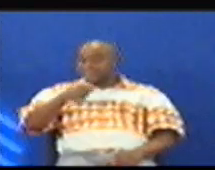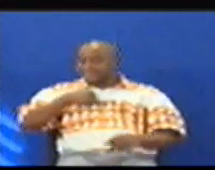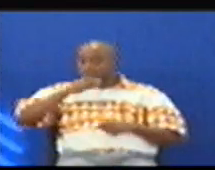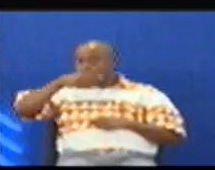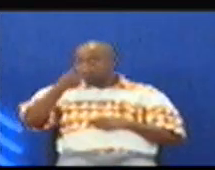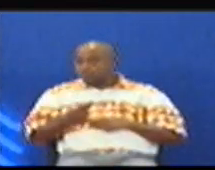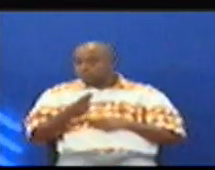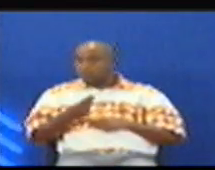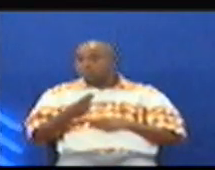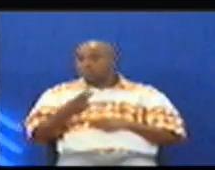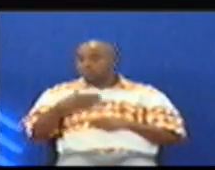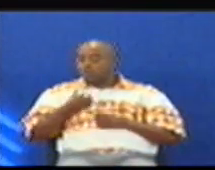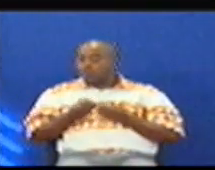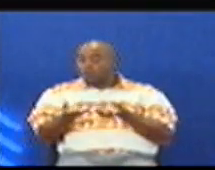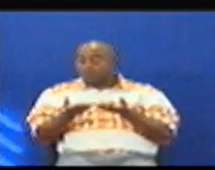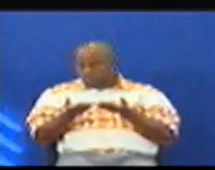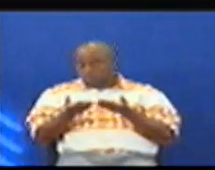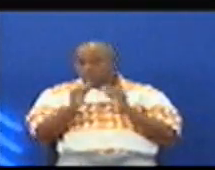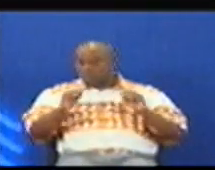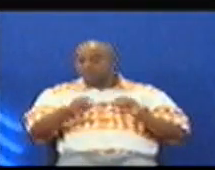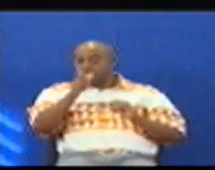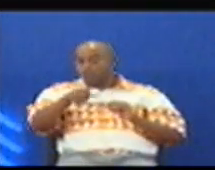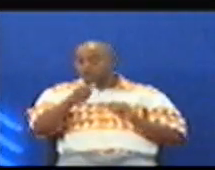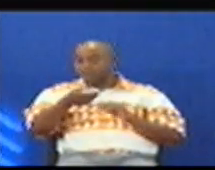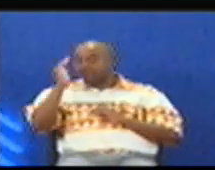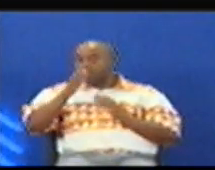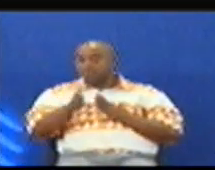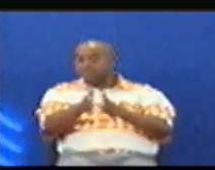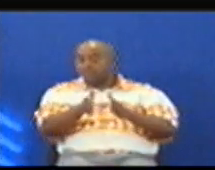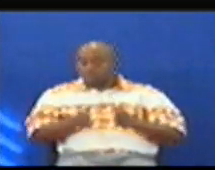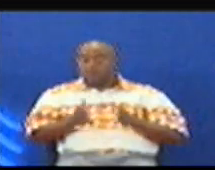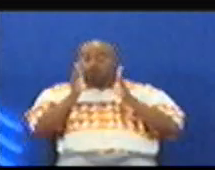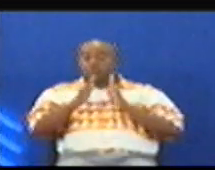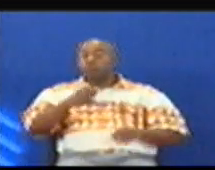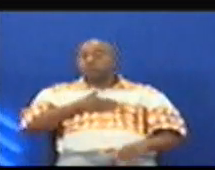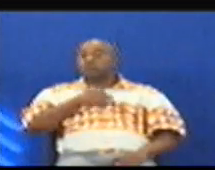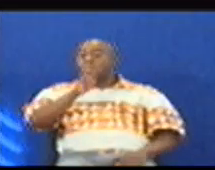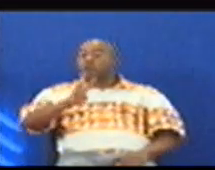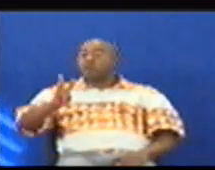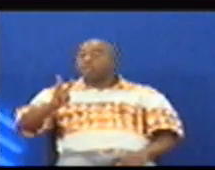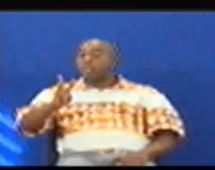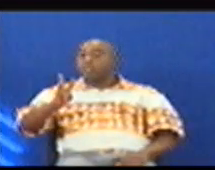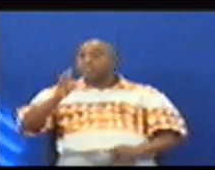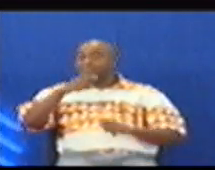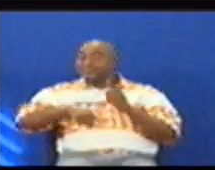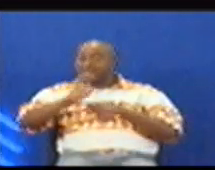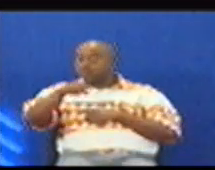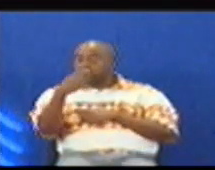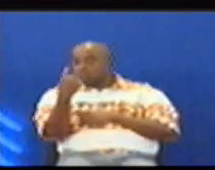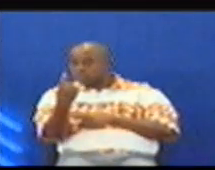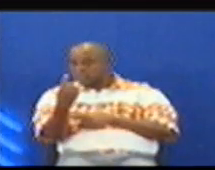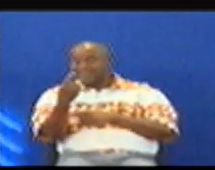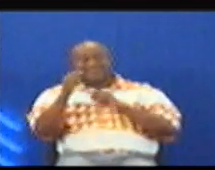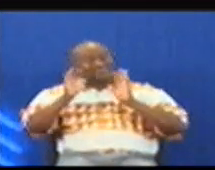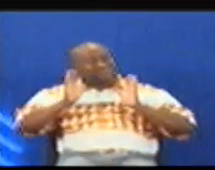local government katika kuwapa training namna ya kuendesha serikali za mitaa. Mkuu wetu wa wilaya hapa ninapozungumza, ndani ya mwezi mmoja